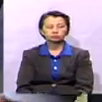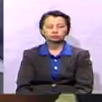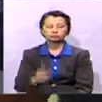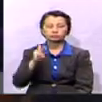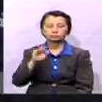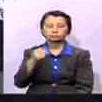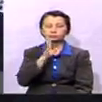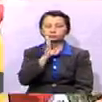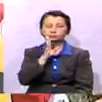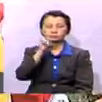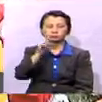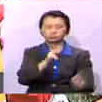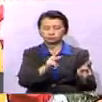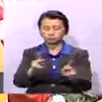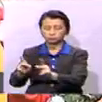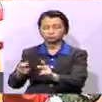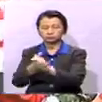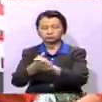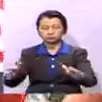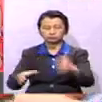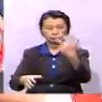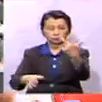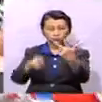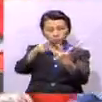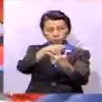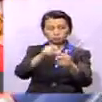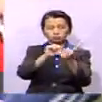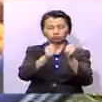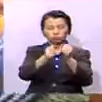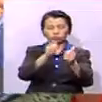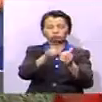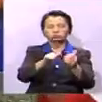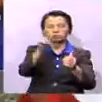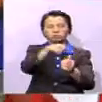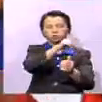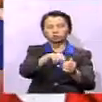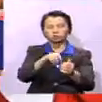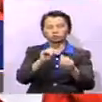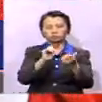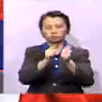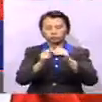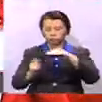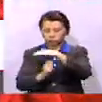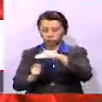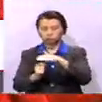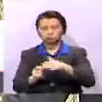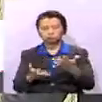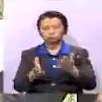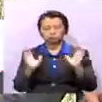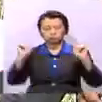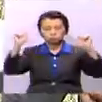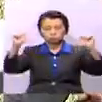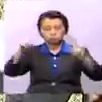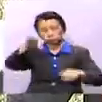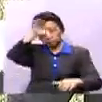Menurut Khairi, satu pelan untuk menyelamatkan tiga sukan yang digugurkan daripada sukan teras negara, angkat berat, sepak takraw